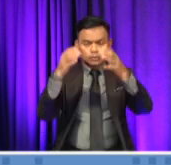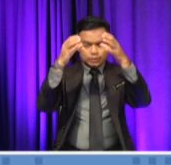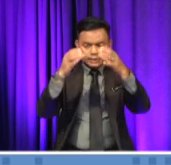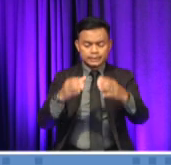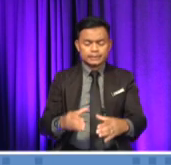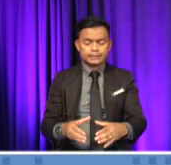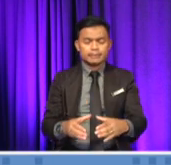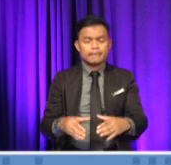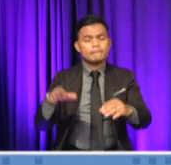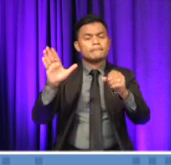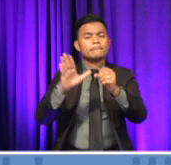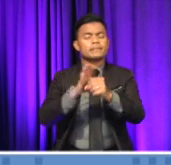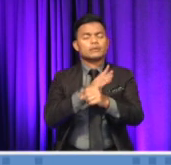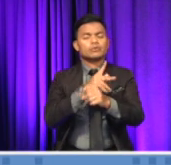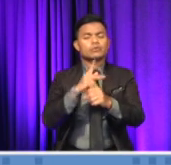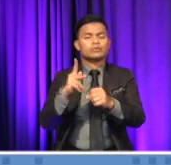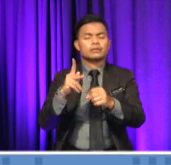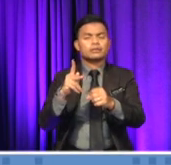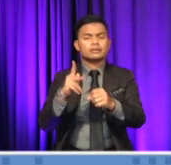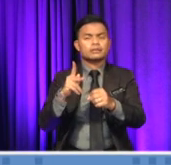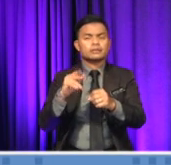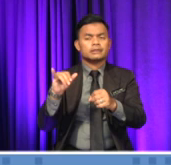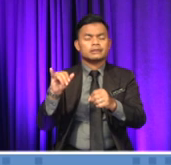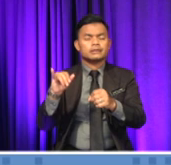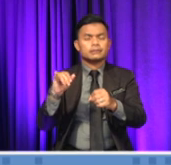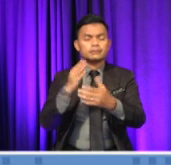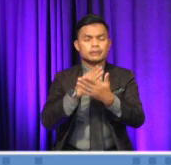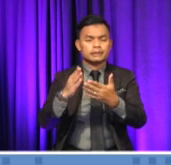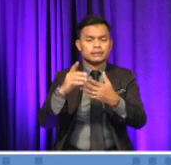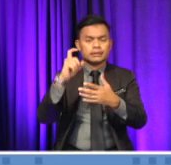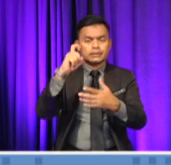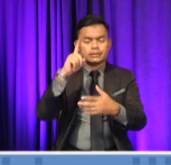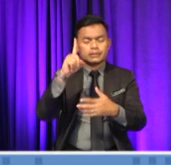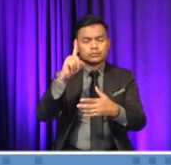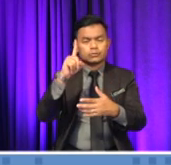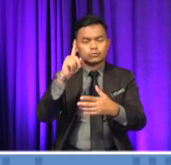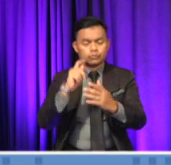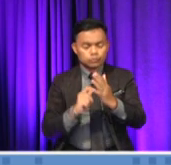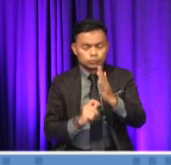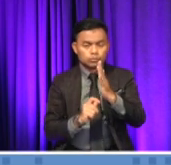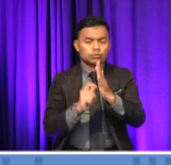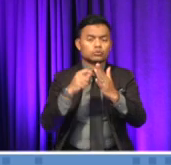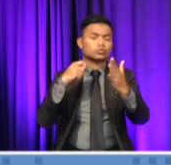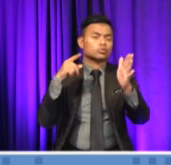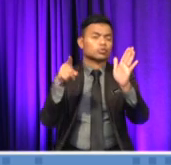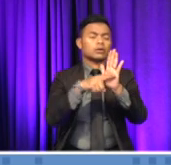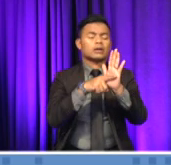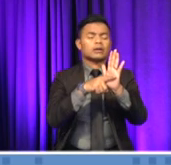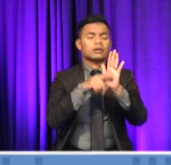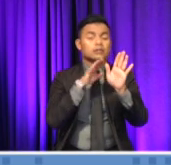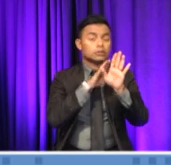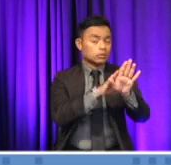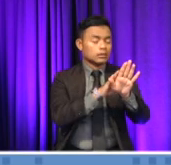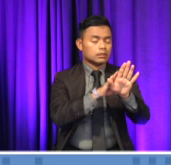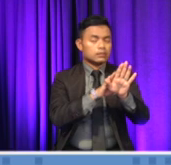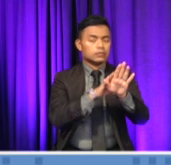memenuhi bagian X satu bila bagian X satu udah penuh dia akan tolak umbuh keluar kehilaf keluar dia akan menolak